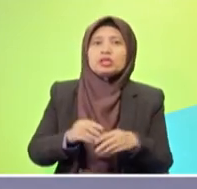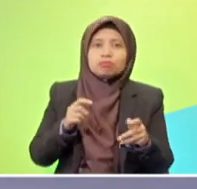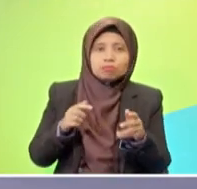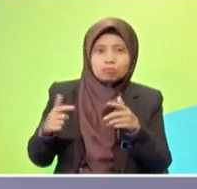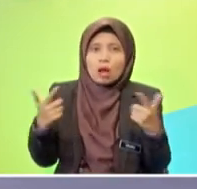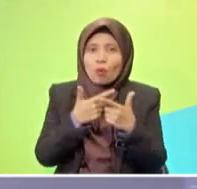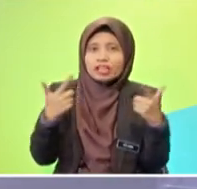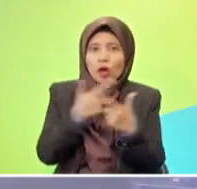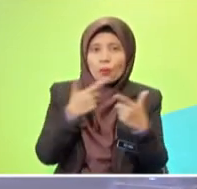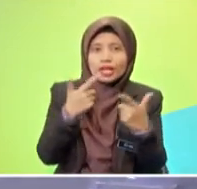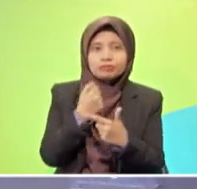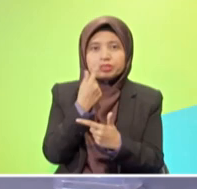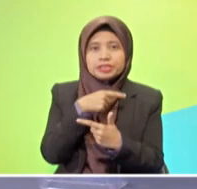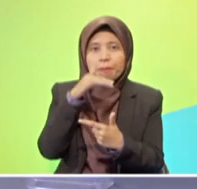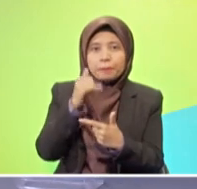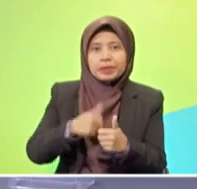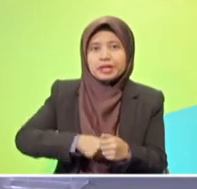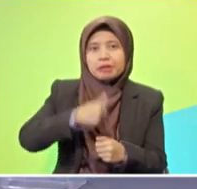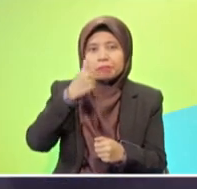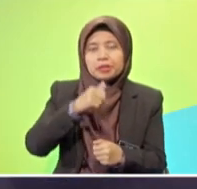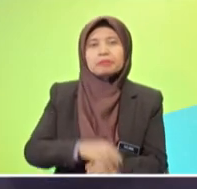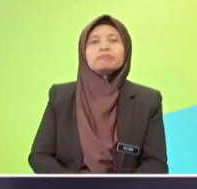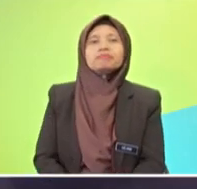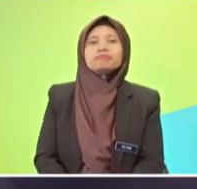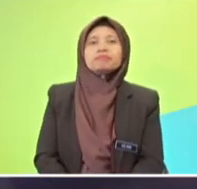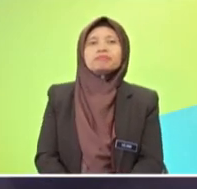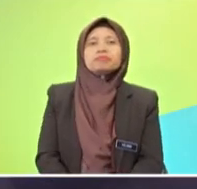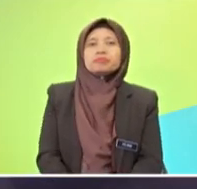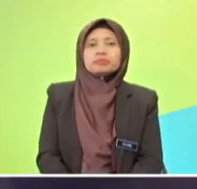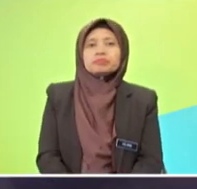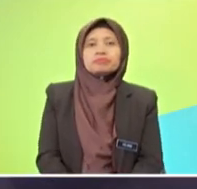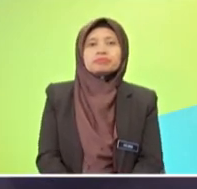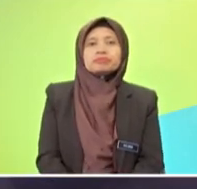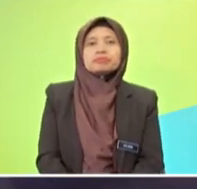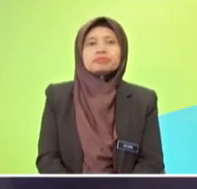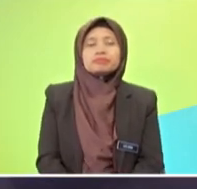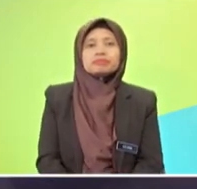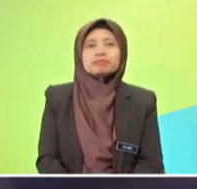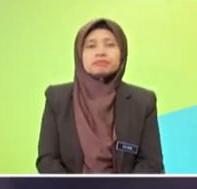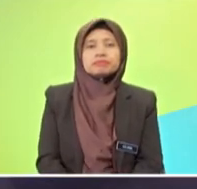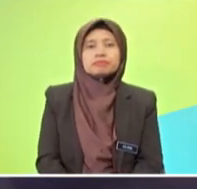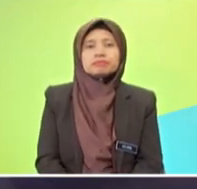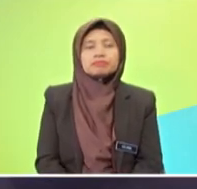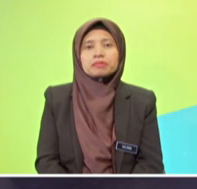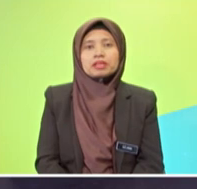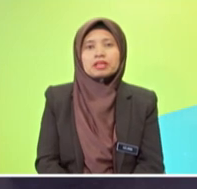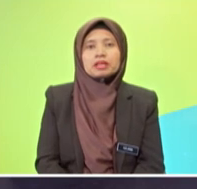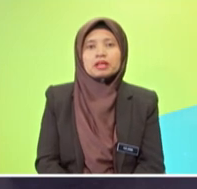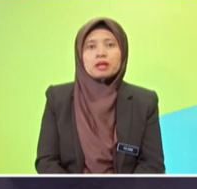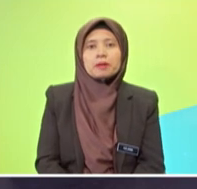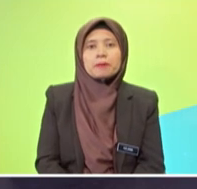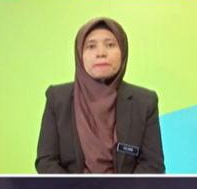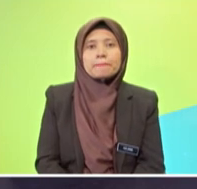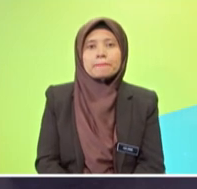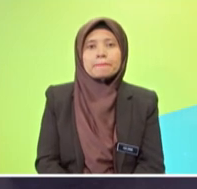murid-murid dalam kumpulan Juragan dan belalang nanti kita tengok Siapa yang mendahulu untuk seterusnya baik kita teruskan